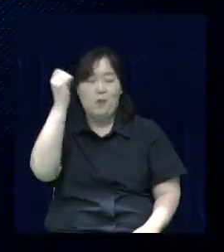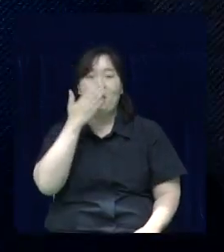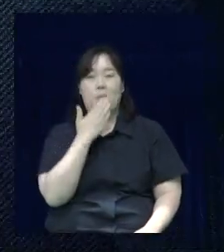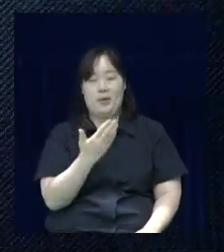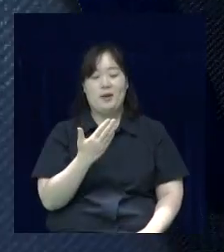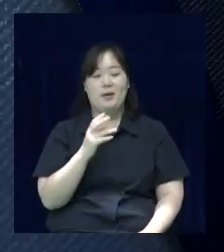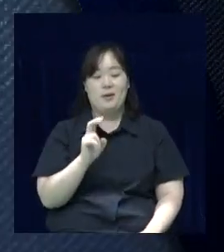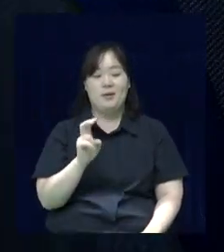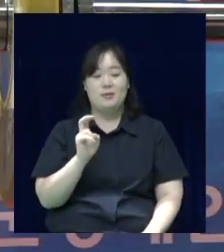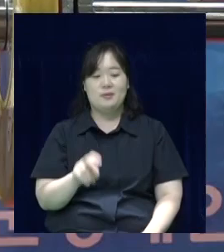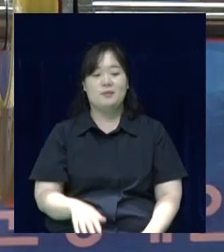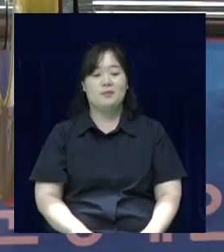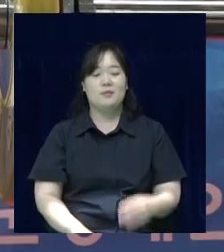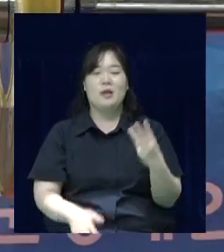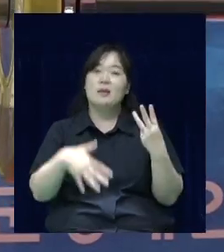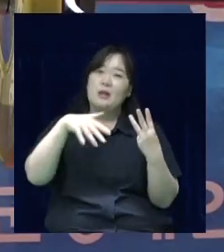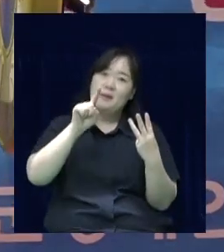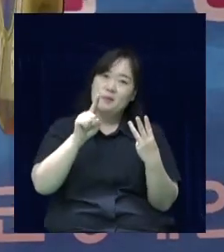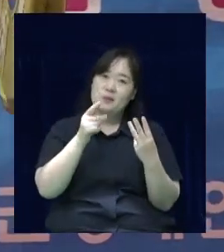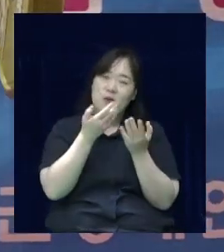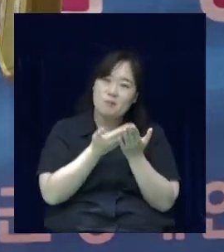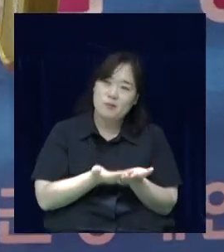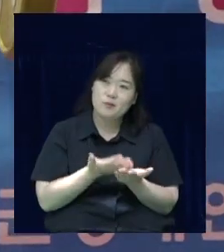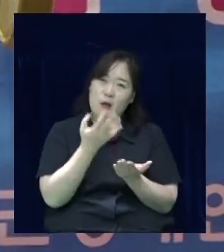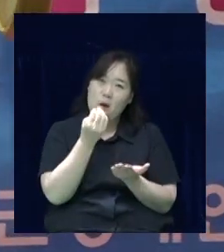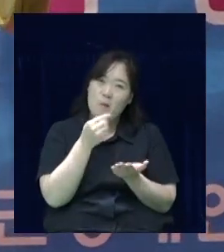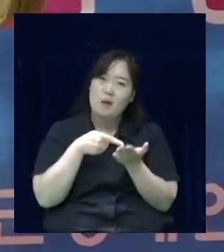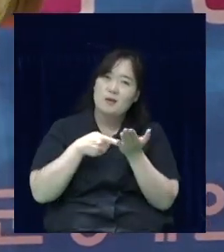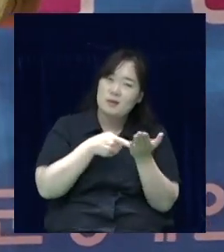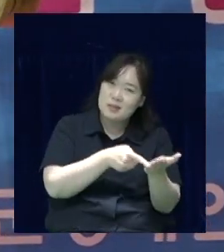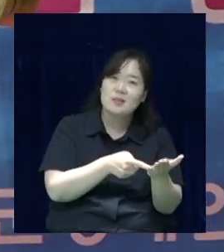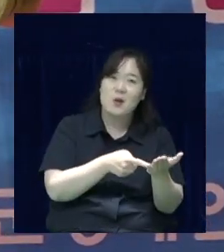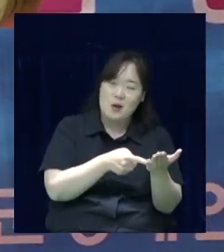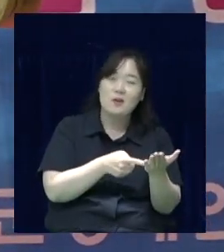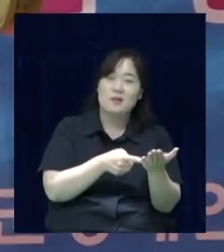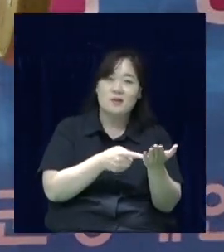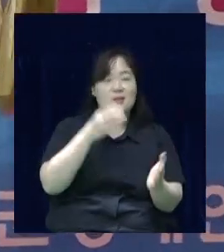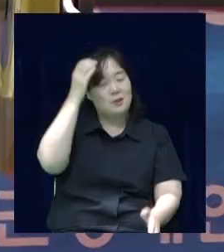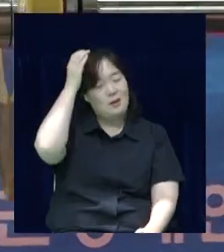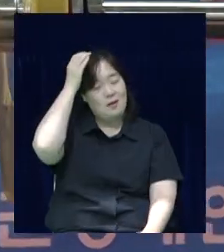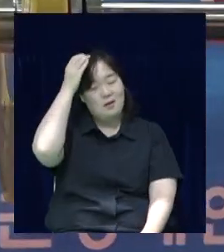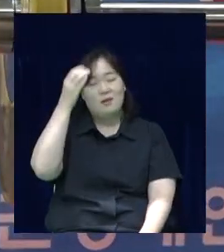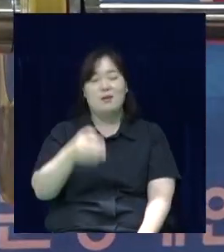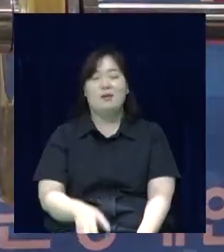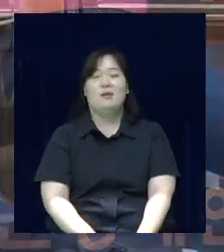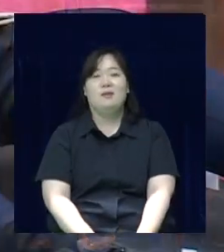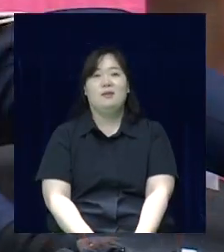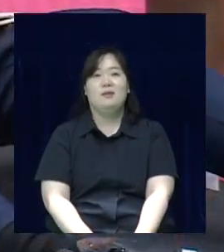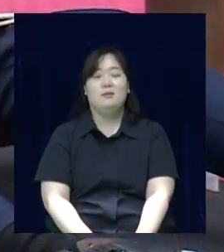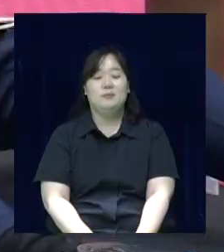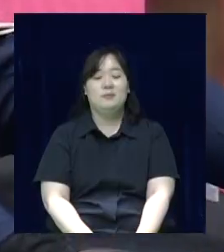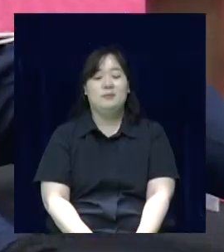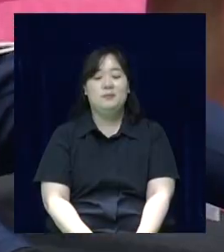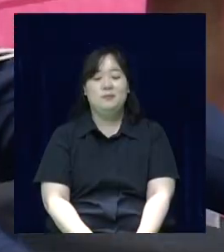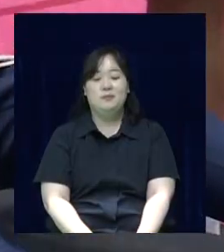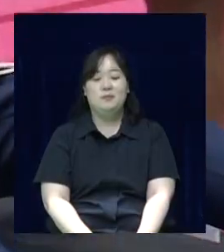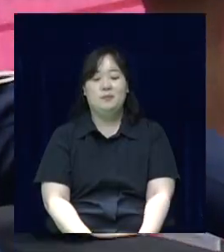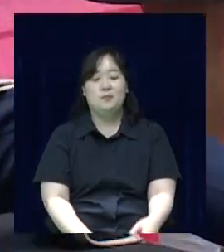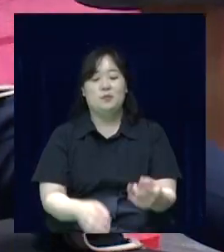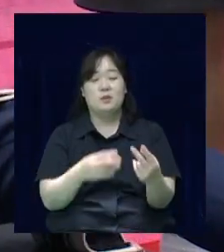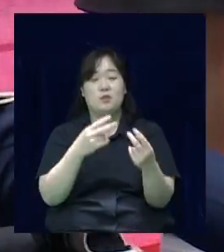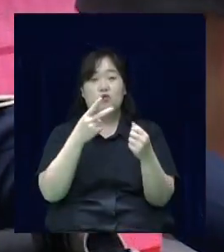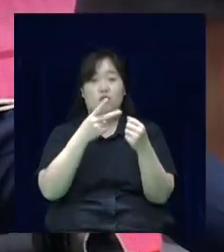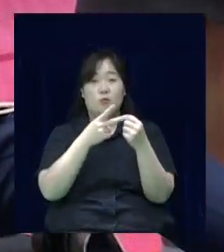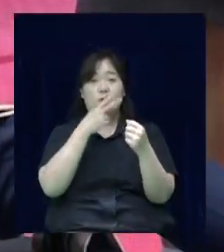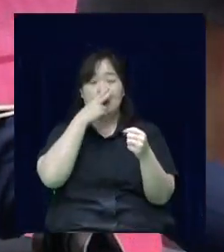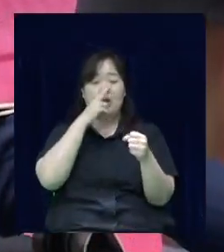자, 3차 시도는 과연 중량 어떻게 이루어질지도 봐야 되겠고요. 일단은 또 두 번째